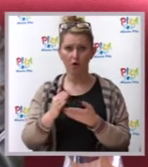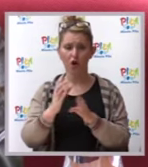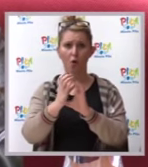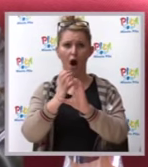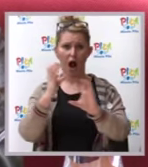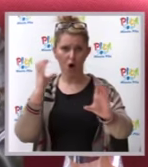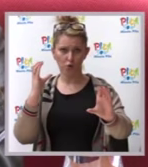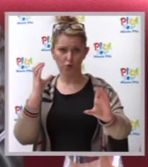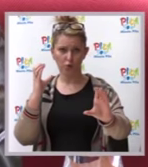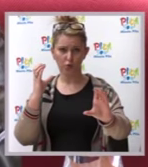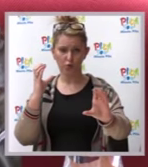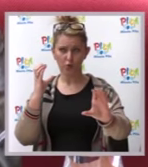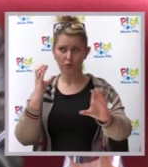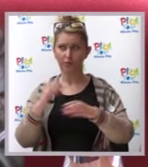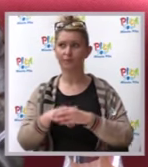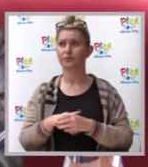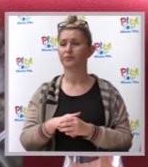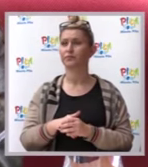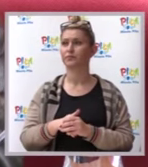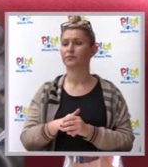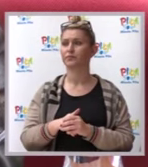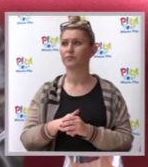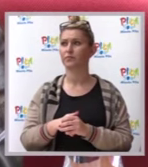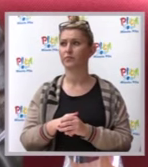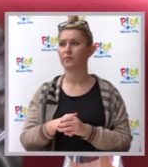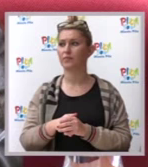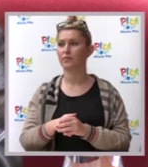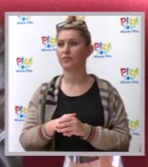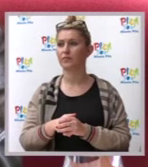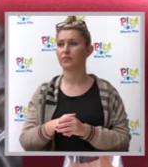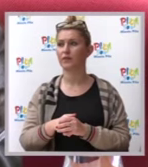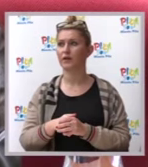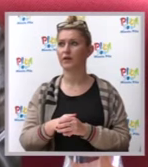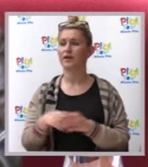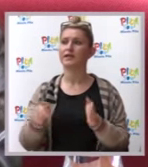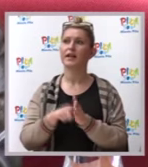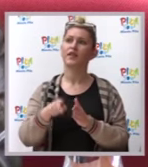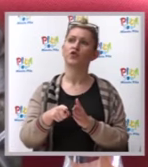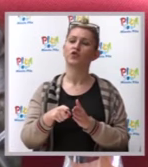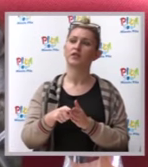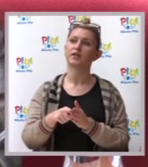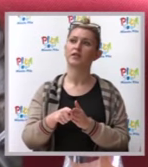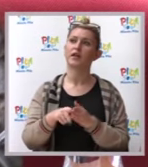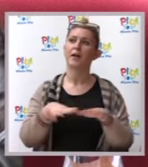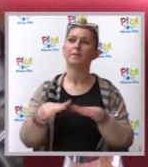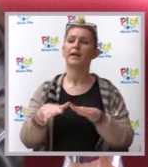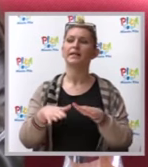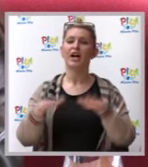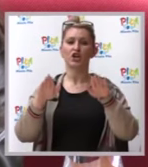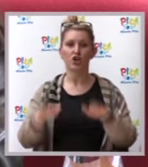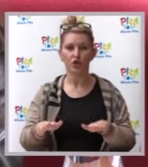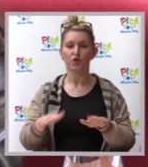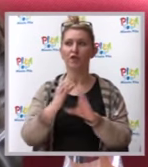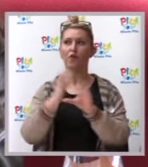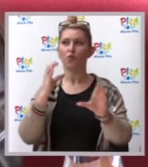to liczby miejsc w tych autobusach do siedzenia, poza miejscem kierowcy podział do 22